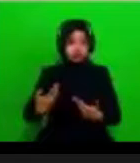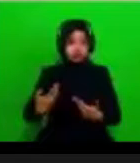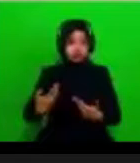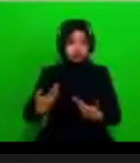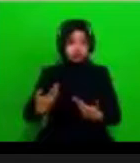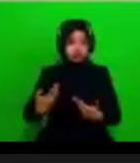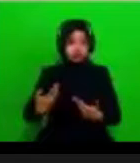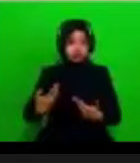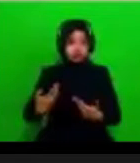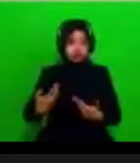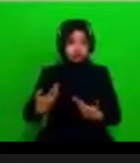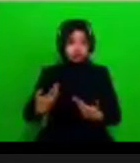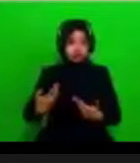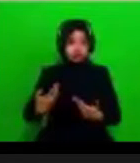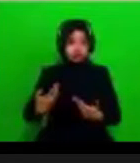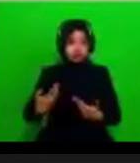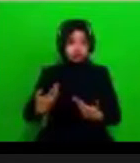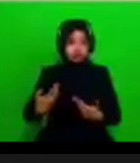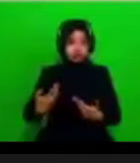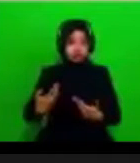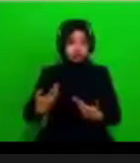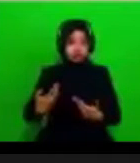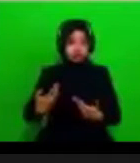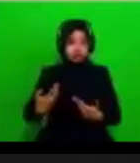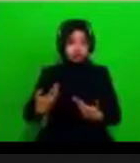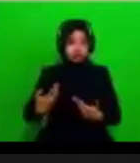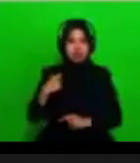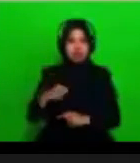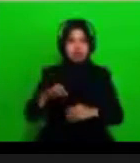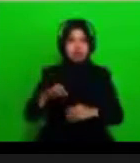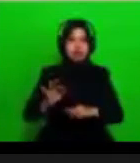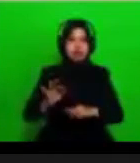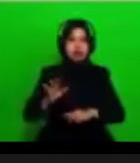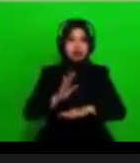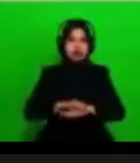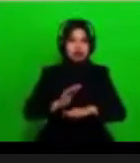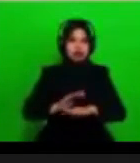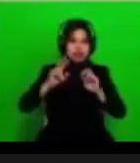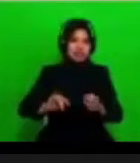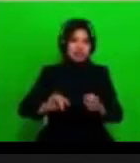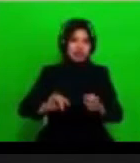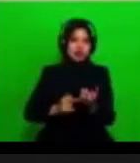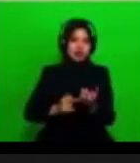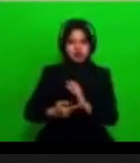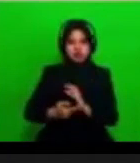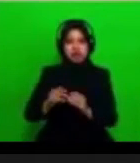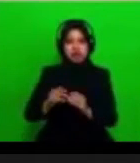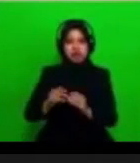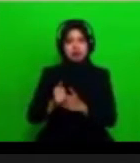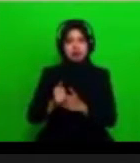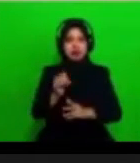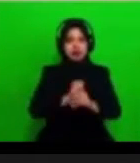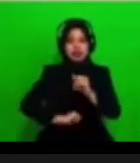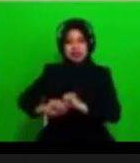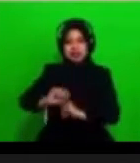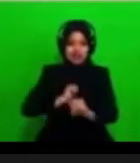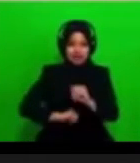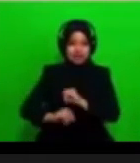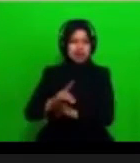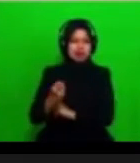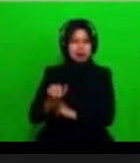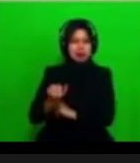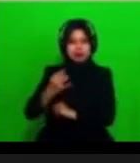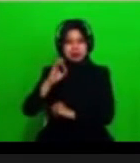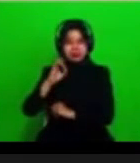hingga siang nanti. Cerah nih ditemani ibu-ibu cantik. Betul sekali, ya. Karena sebuah kehormatan bagi kita semua bahwa kita